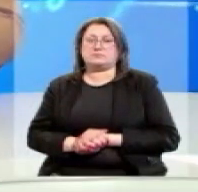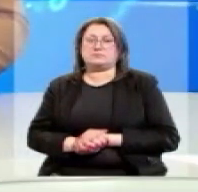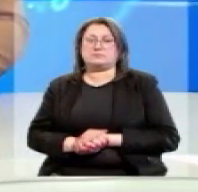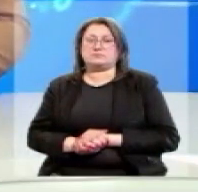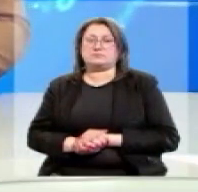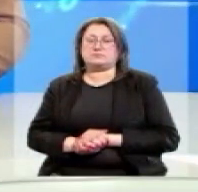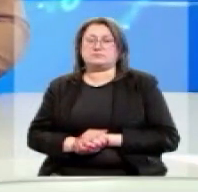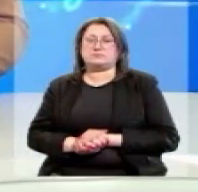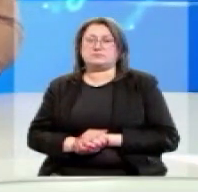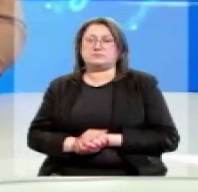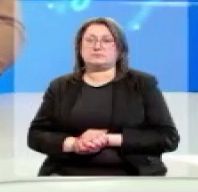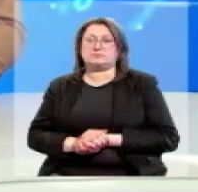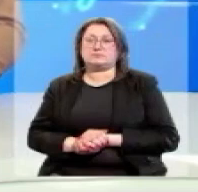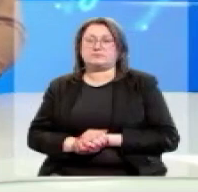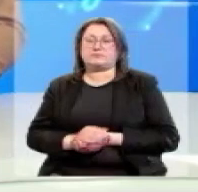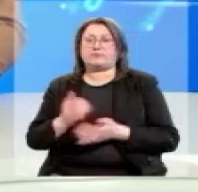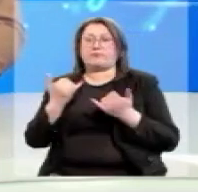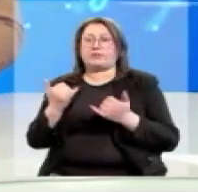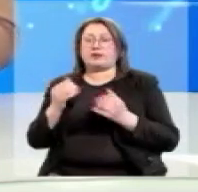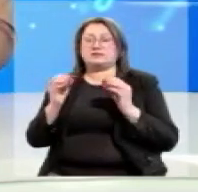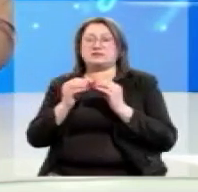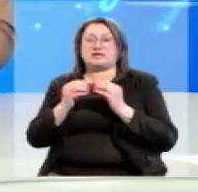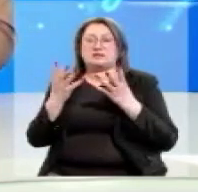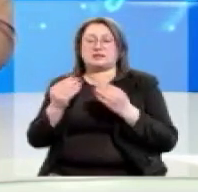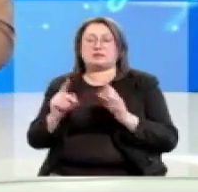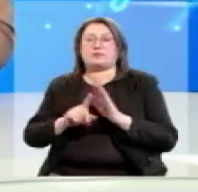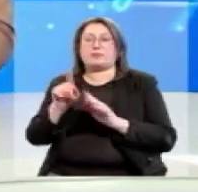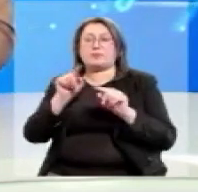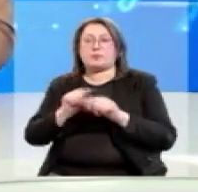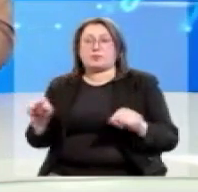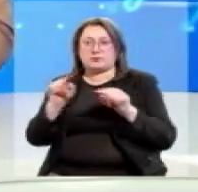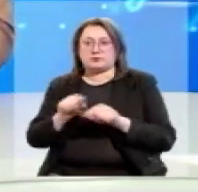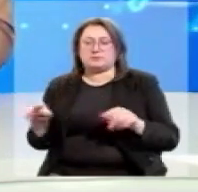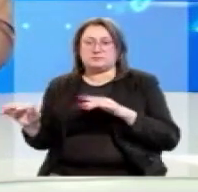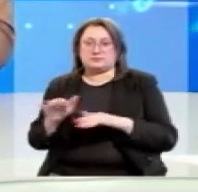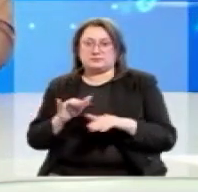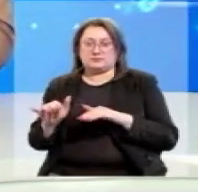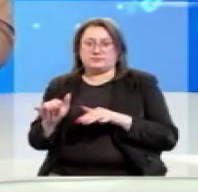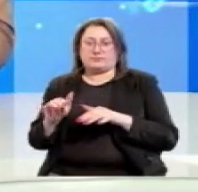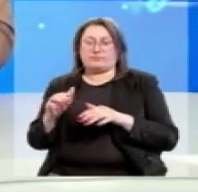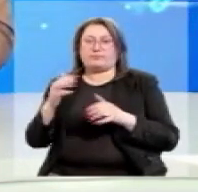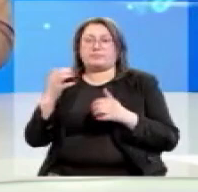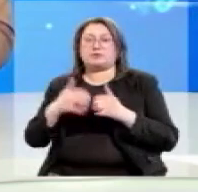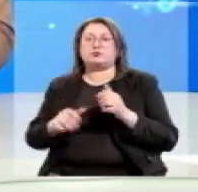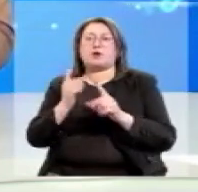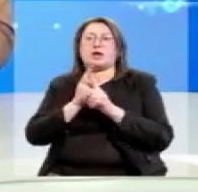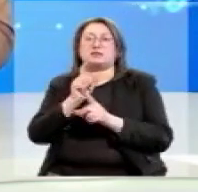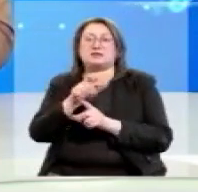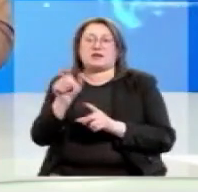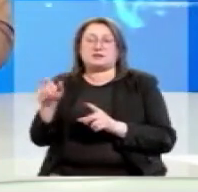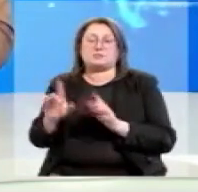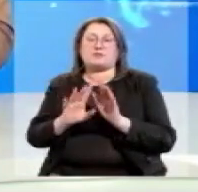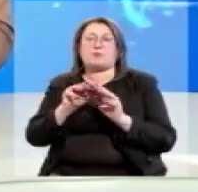Бүгін үгіт-насихат науқанының 10-шы күні. Парламент мәжілісі мен мәслихаттар сайлауына түсетін кандидаттар арасында саяси дода